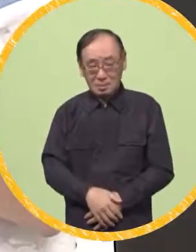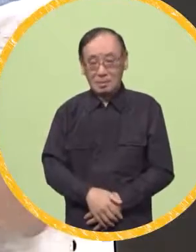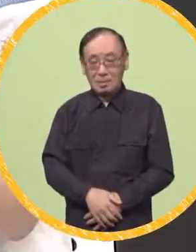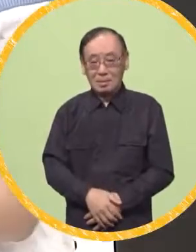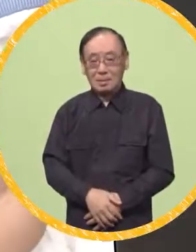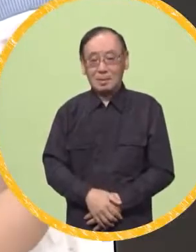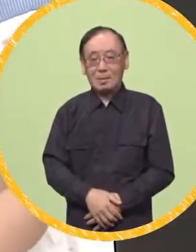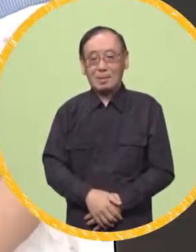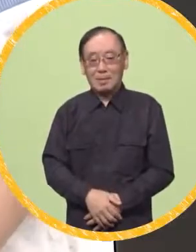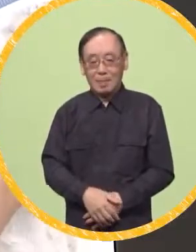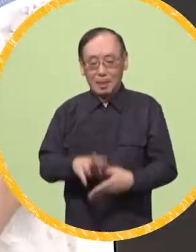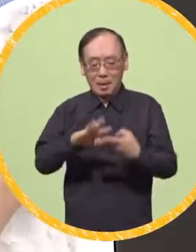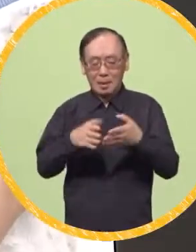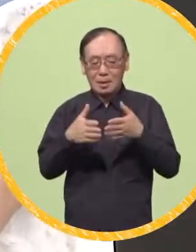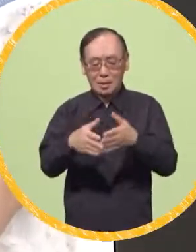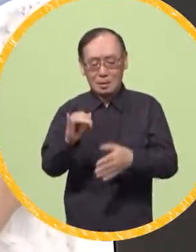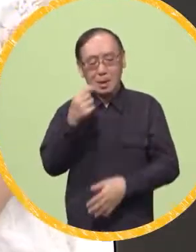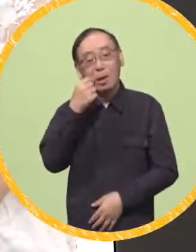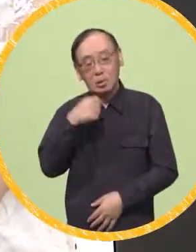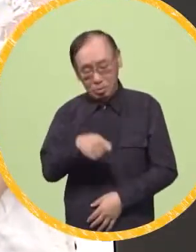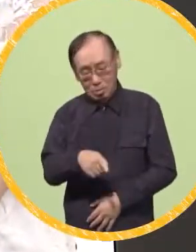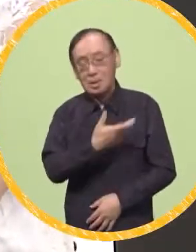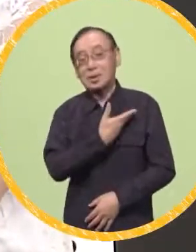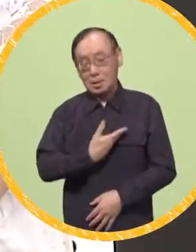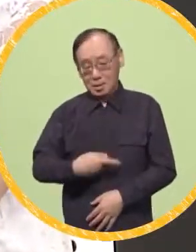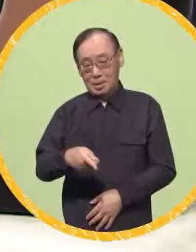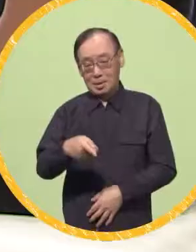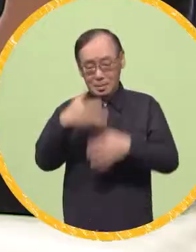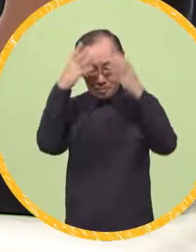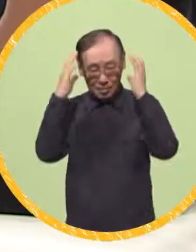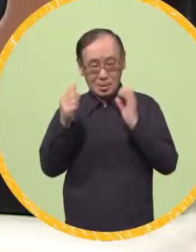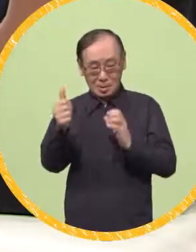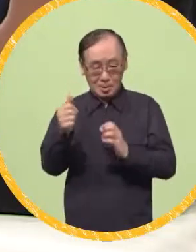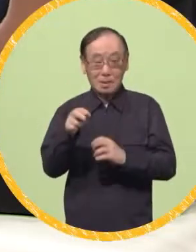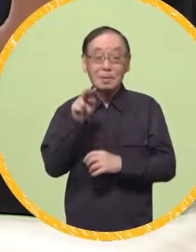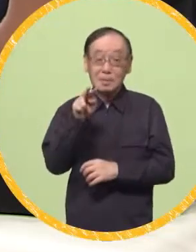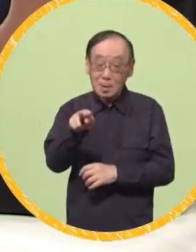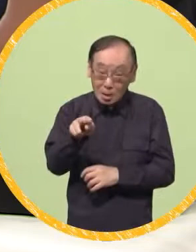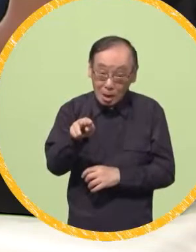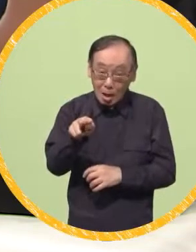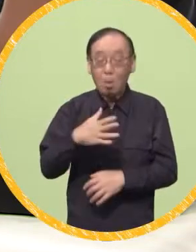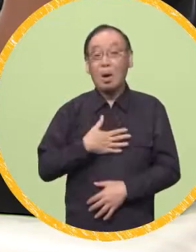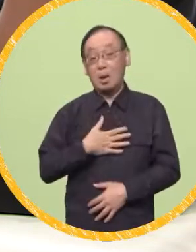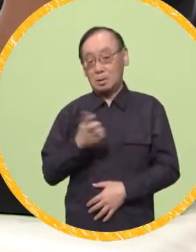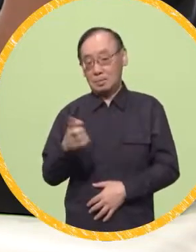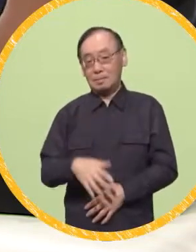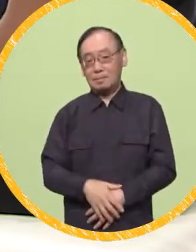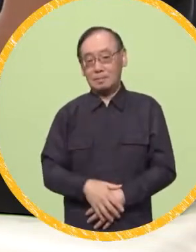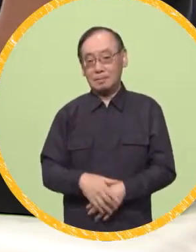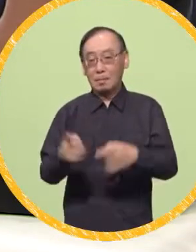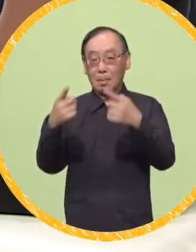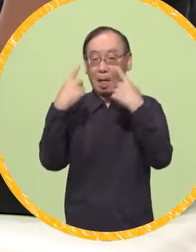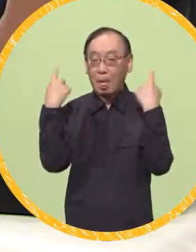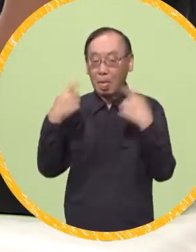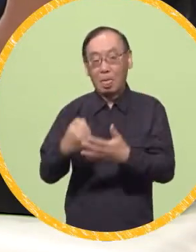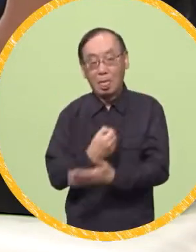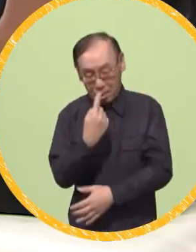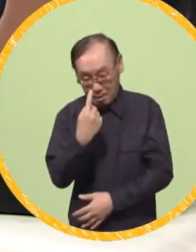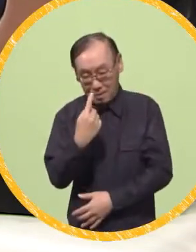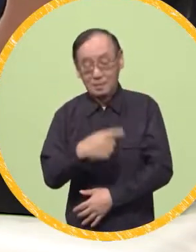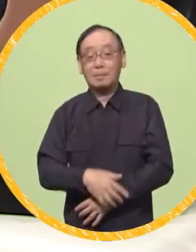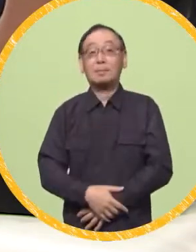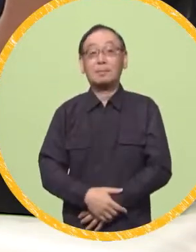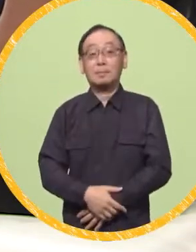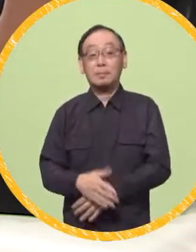いやた作者可哀想だからこれしょうがないな見てる見てたら分かる問題ですよねー今度からちゃんと見逃さないアジアおいしそうでした